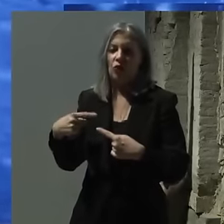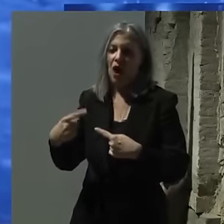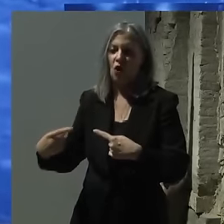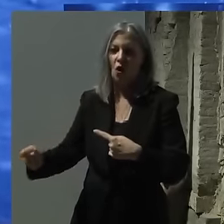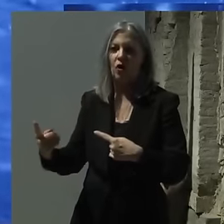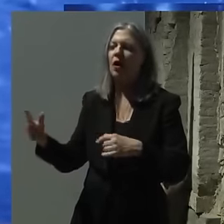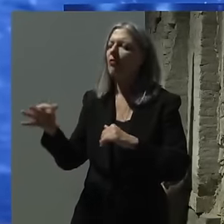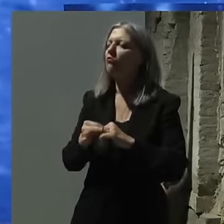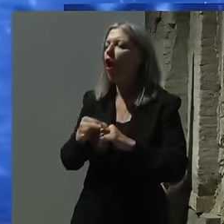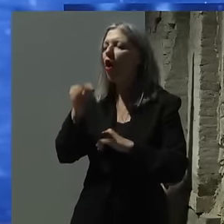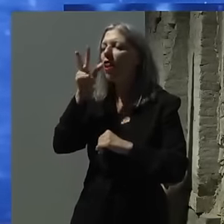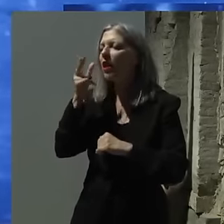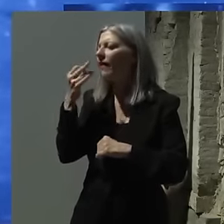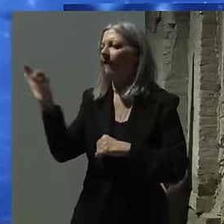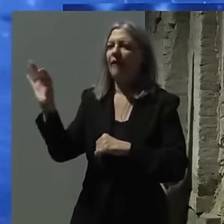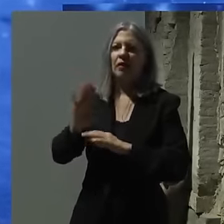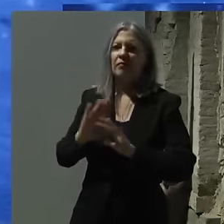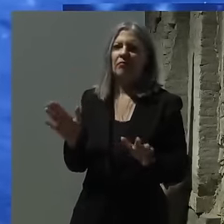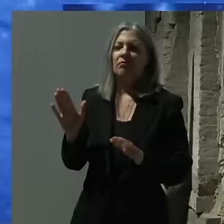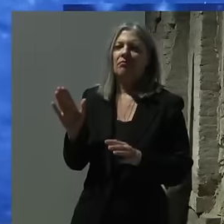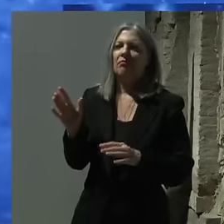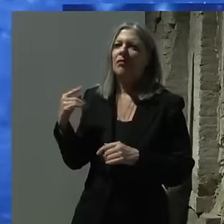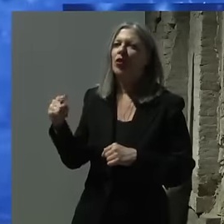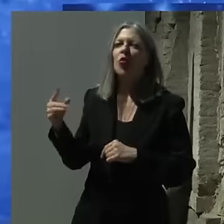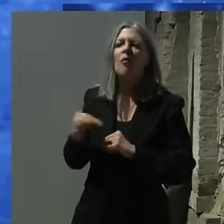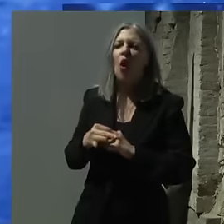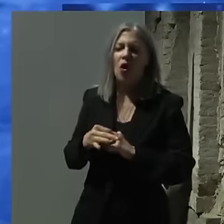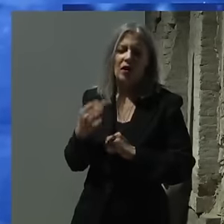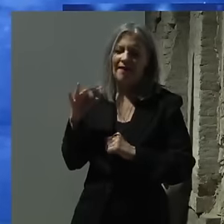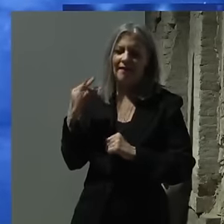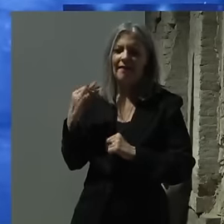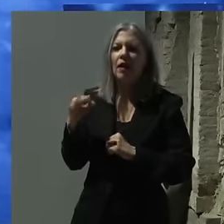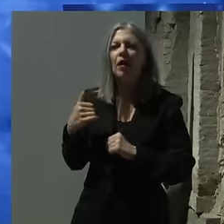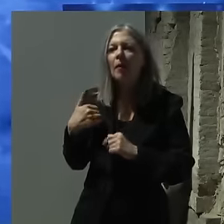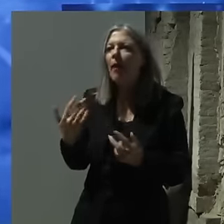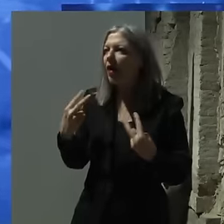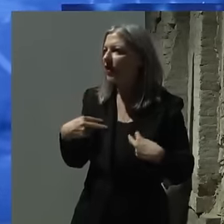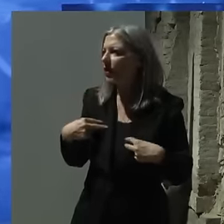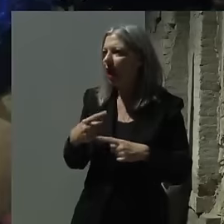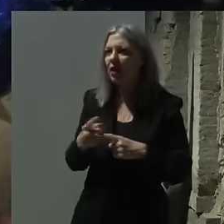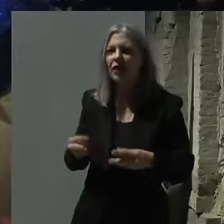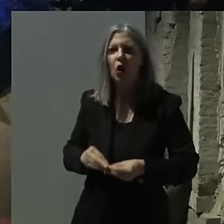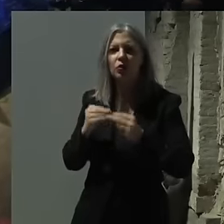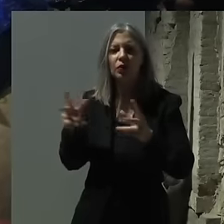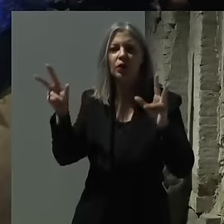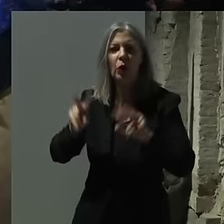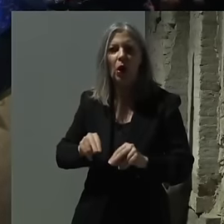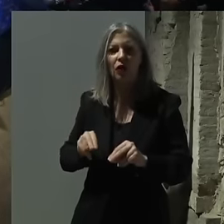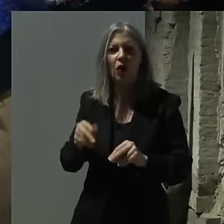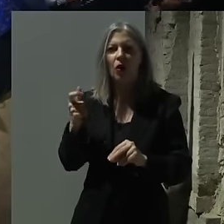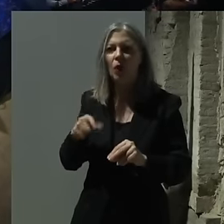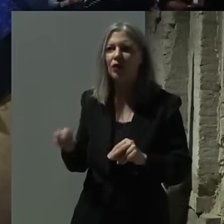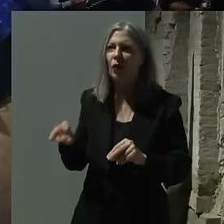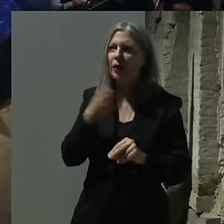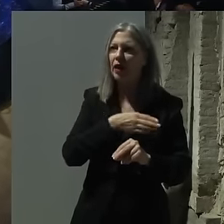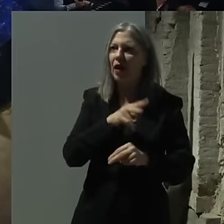una moglie straordinaria, quella di Giuseppe Gullotta, ma hai una vita da ricostruire a partire dal fatto che devi provare a cancellare quella che ti ha